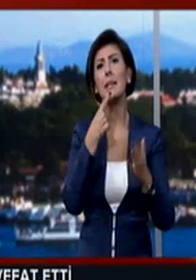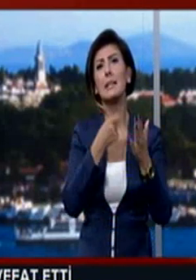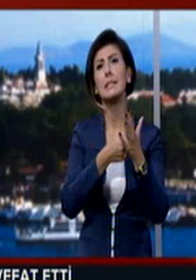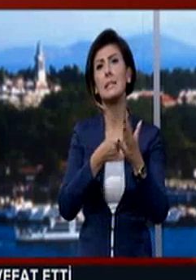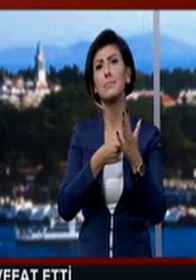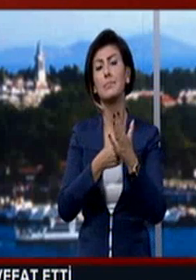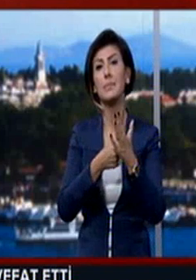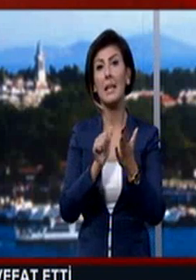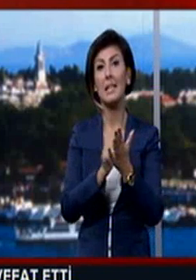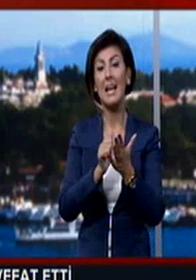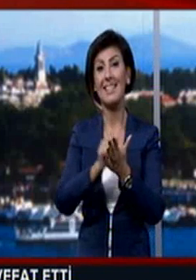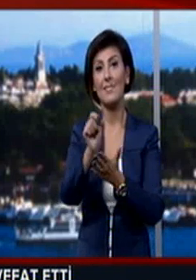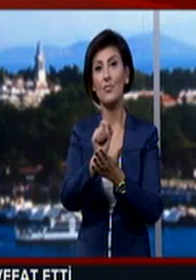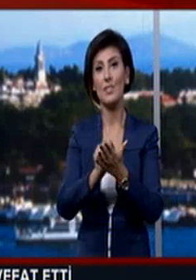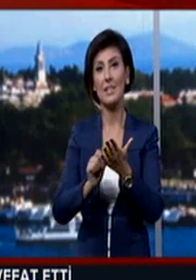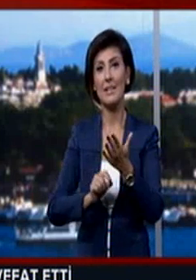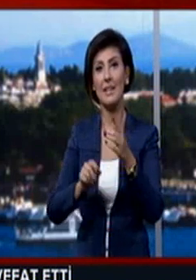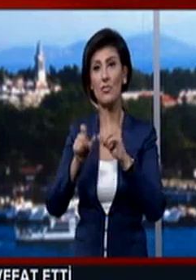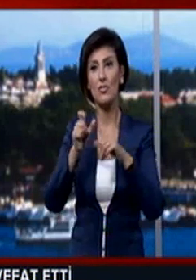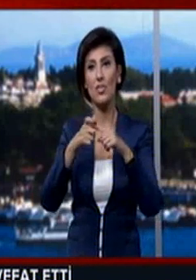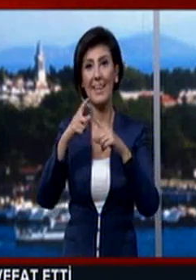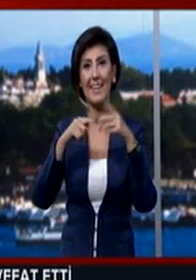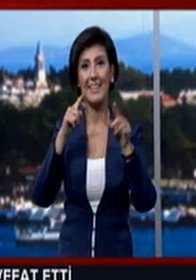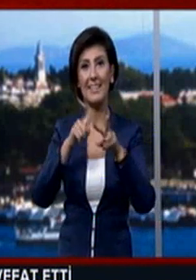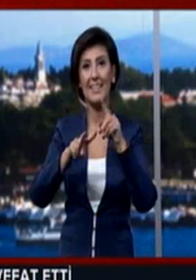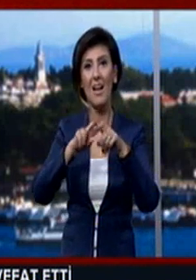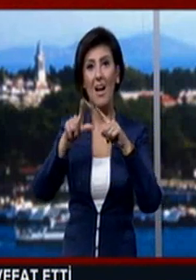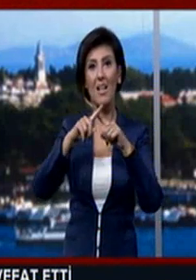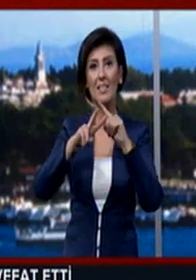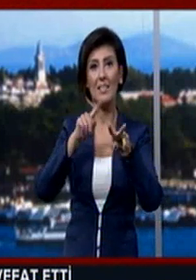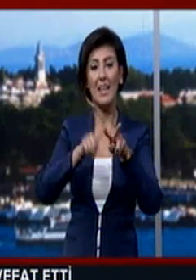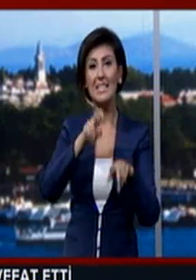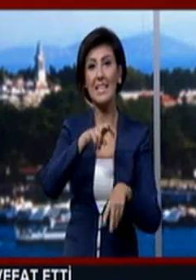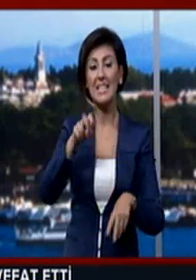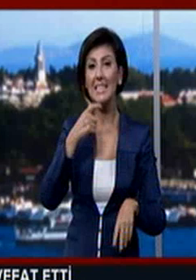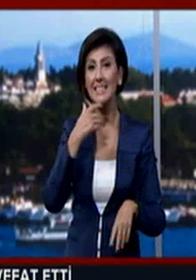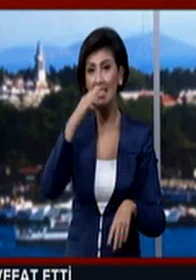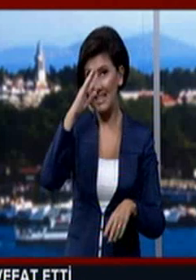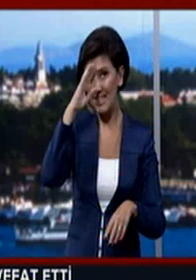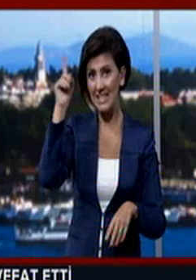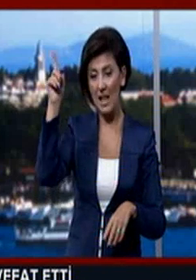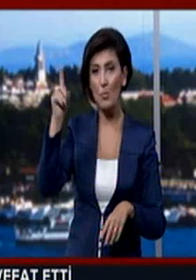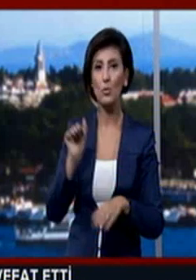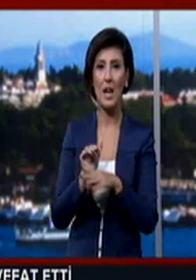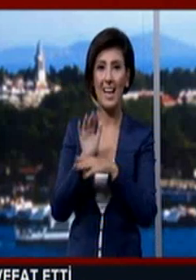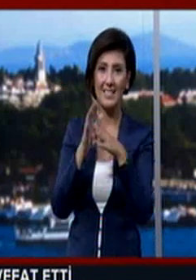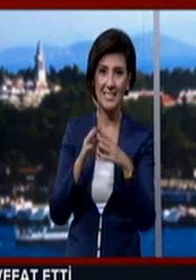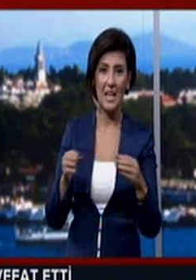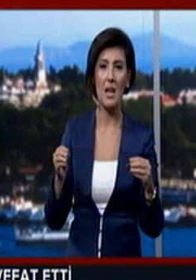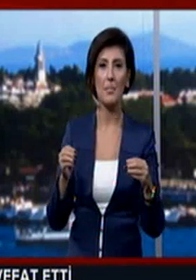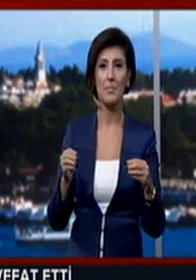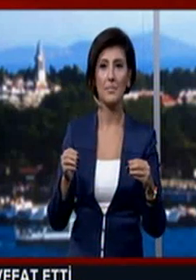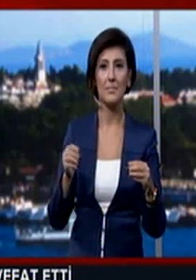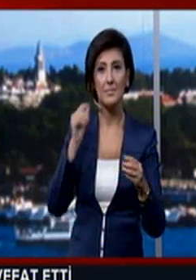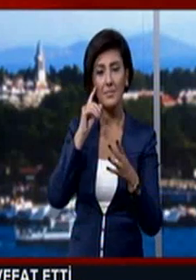isimlerinden gazeteci, yazar Çetin Altan 88 yaşında İstanbul'da hayatını kaybetti.